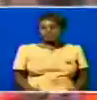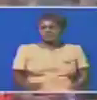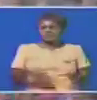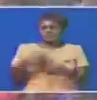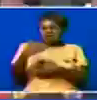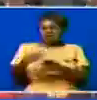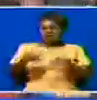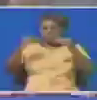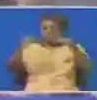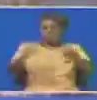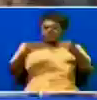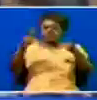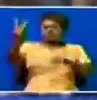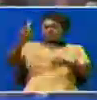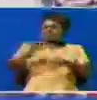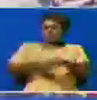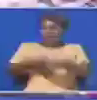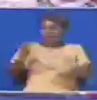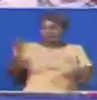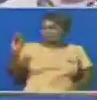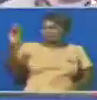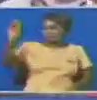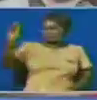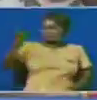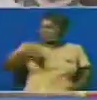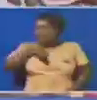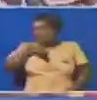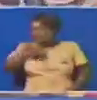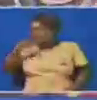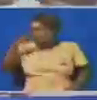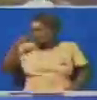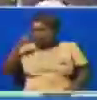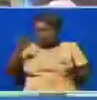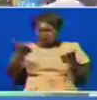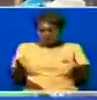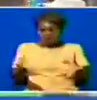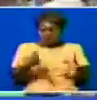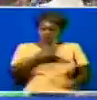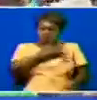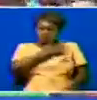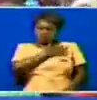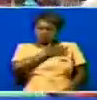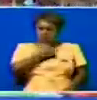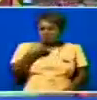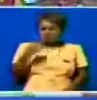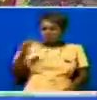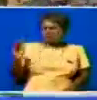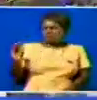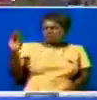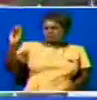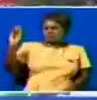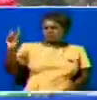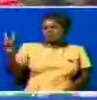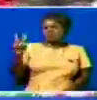Baada ya kuahirisha mara mbili kuapishwa kwa Raila Odinga na Kalonzo Musyoka, hatimaye muungano wa NASA umesema mipango ya kualisha kiapo vigogo